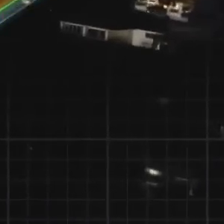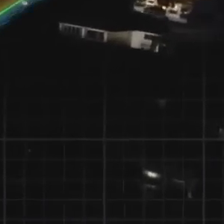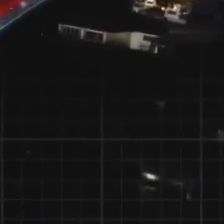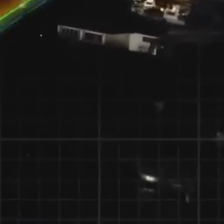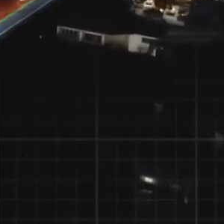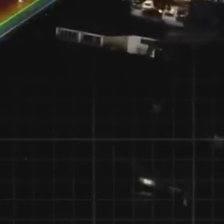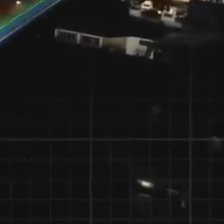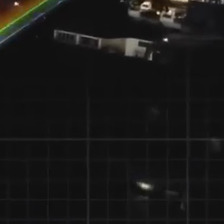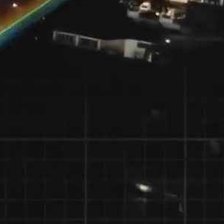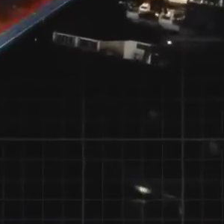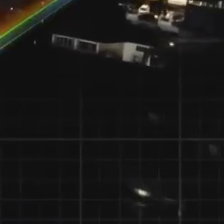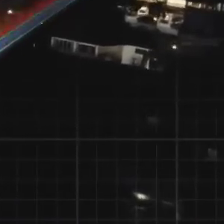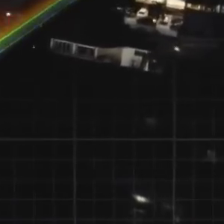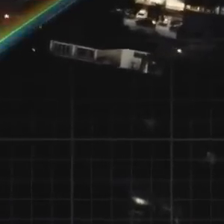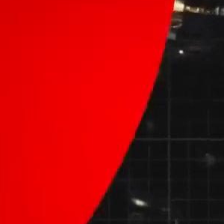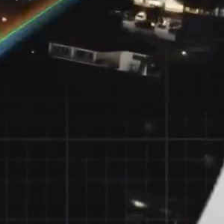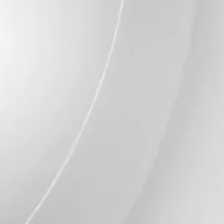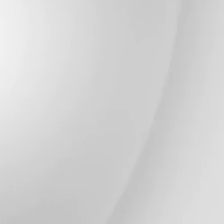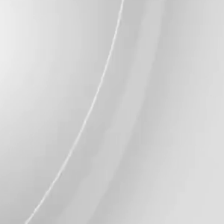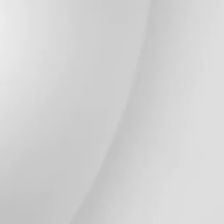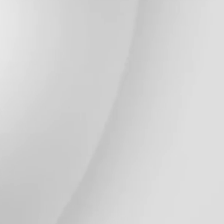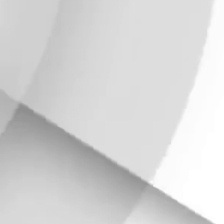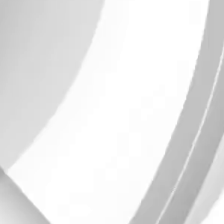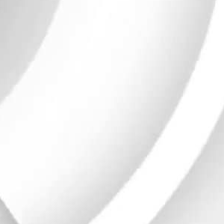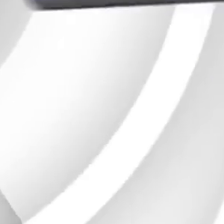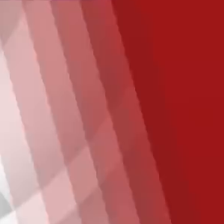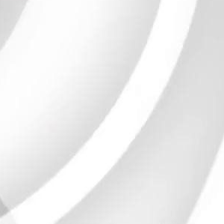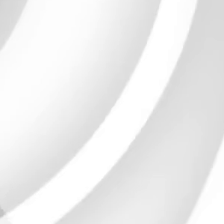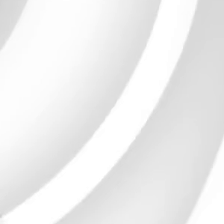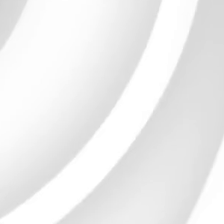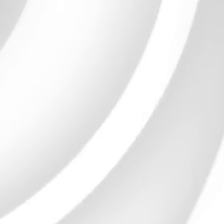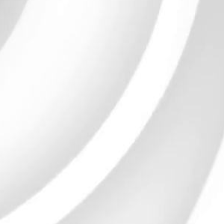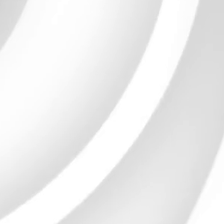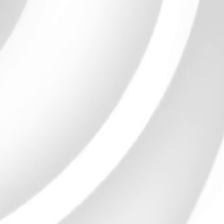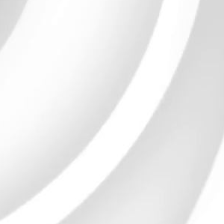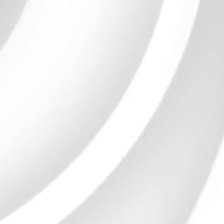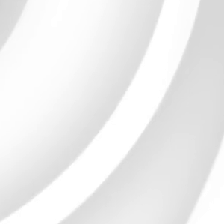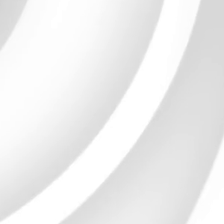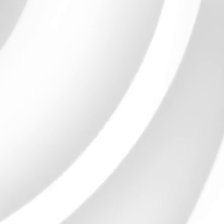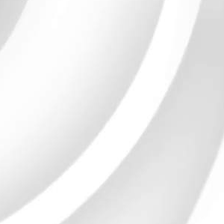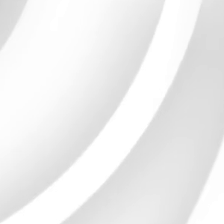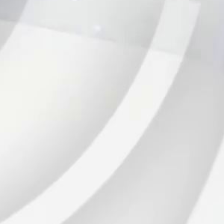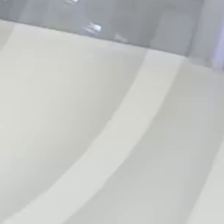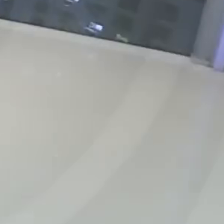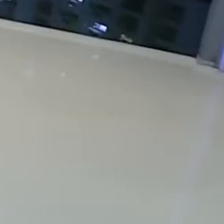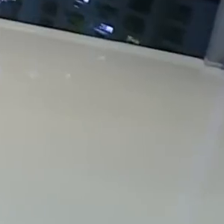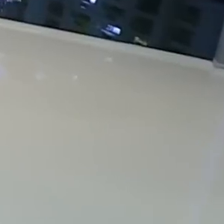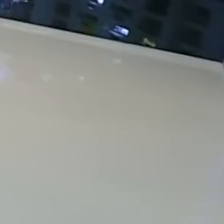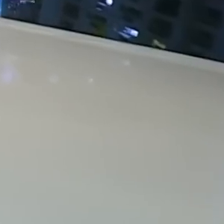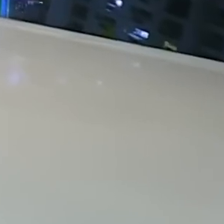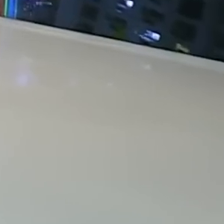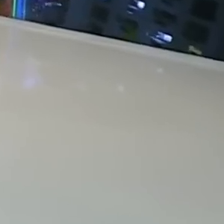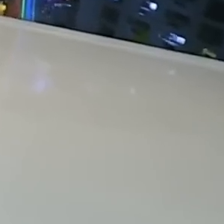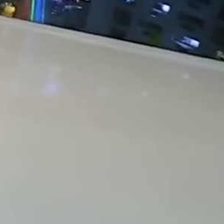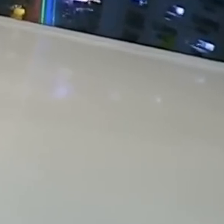ABS-CBN News Center Manila. Ito ang TV Patrol.